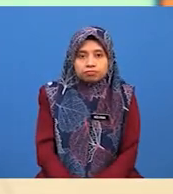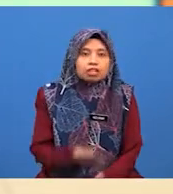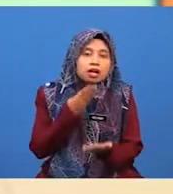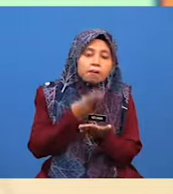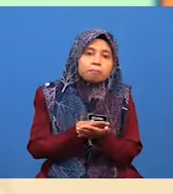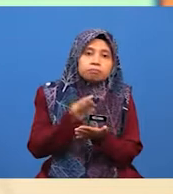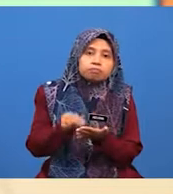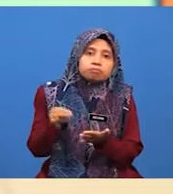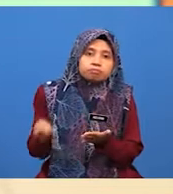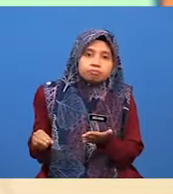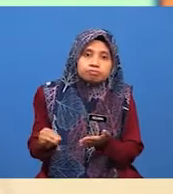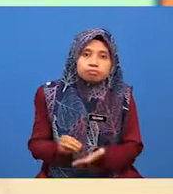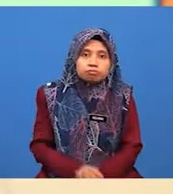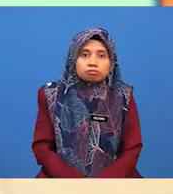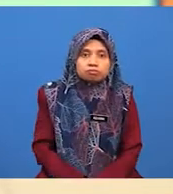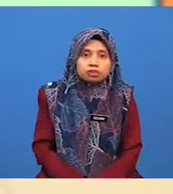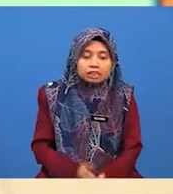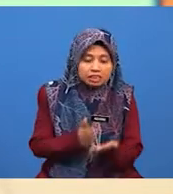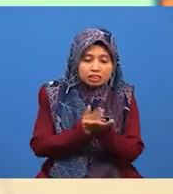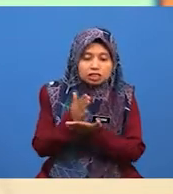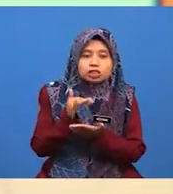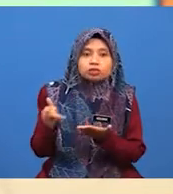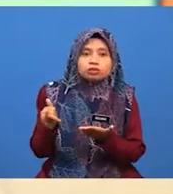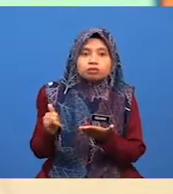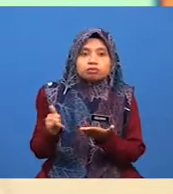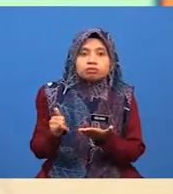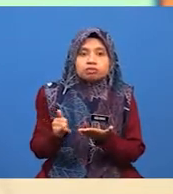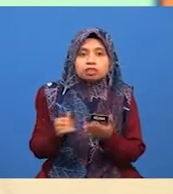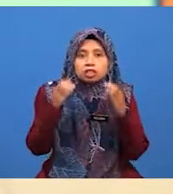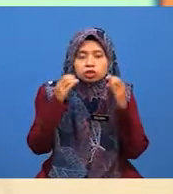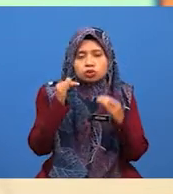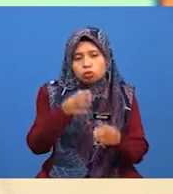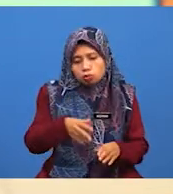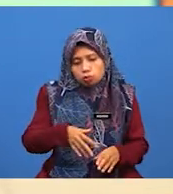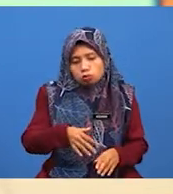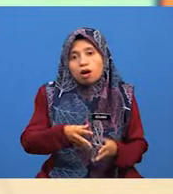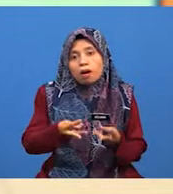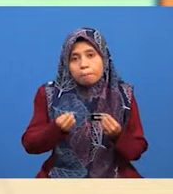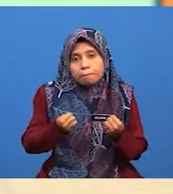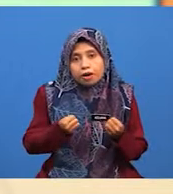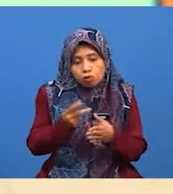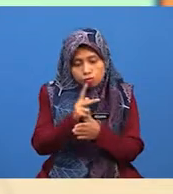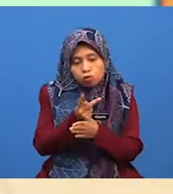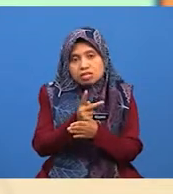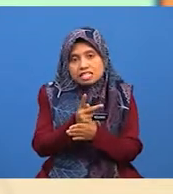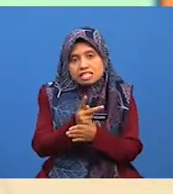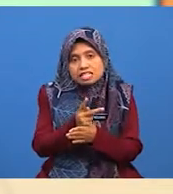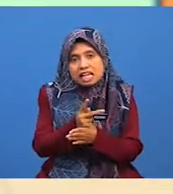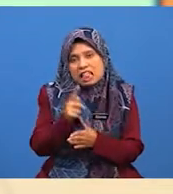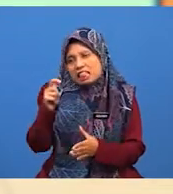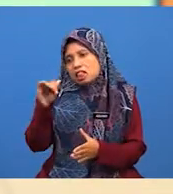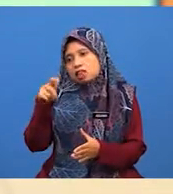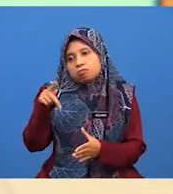Baiklah murid-murid, seterusnya Cikgu ingin berkongsi beberapa tips